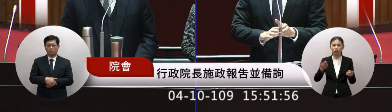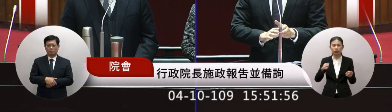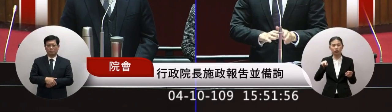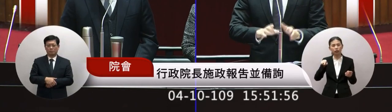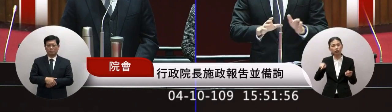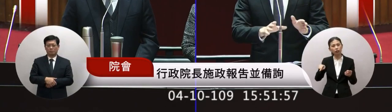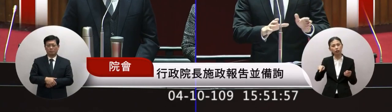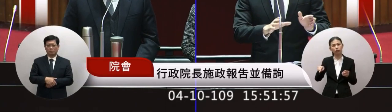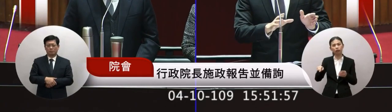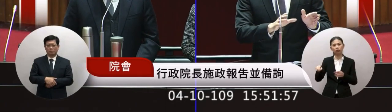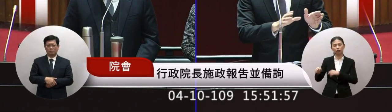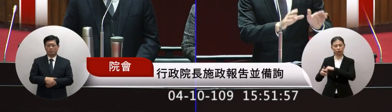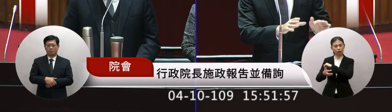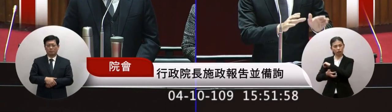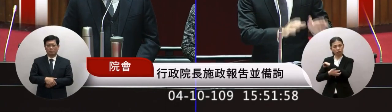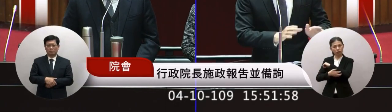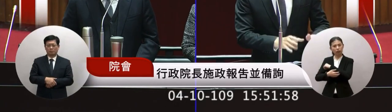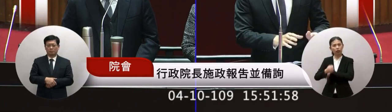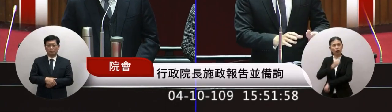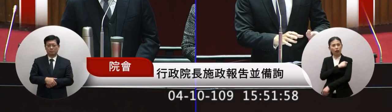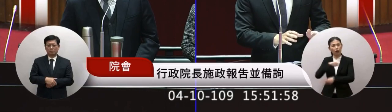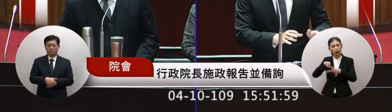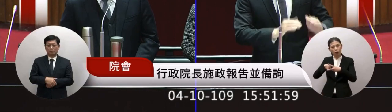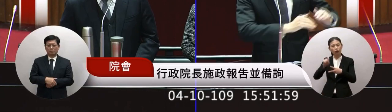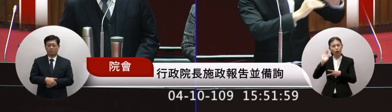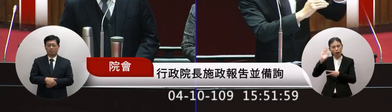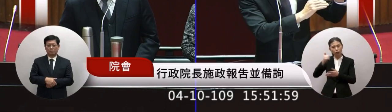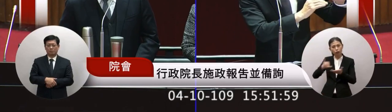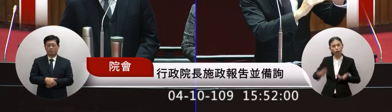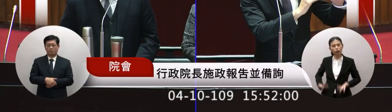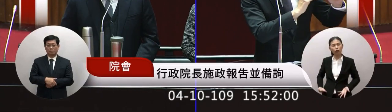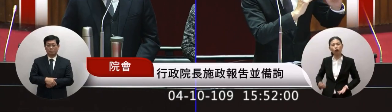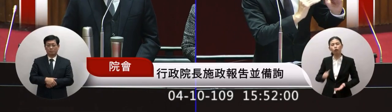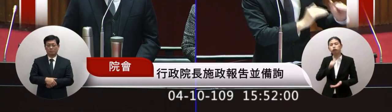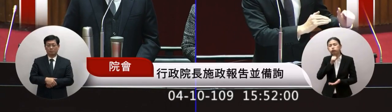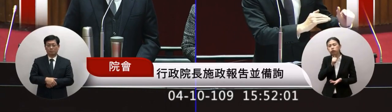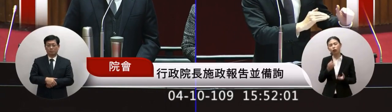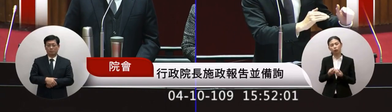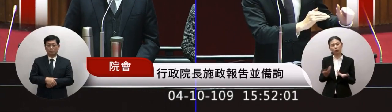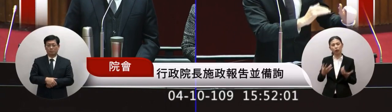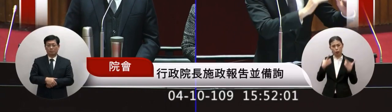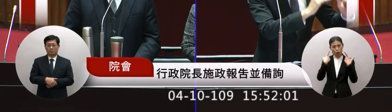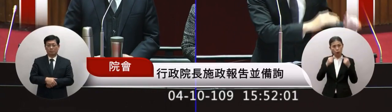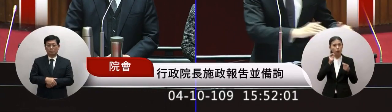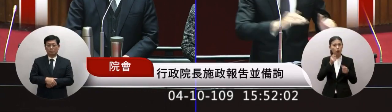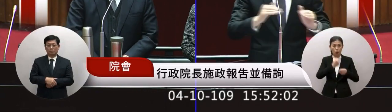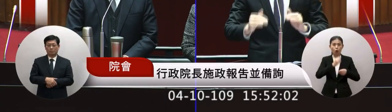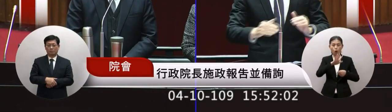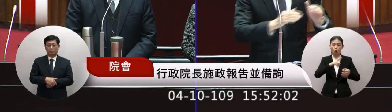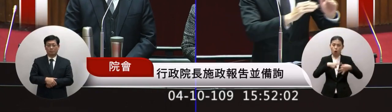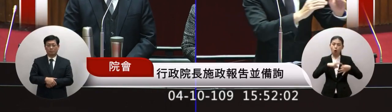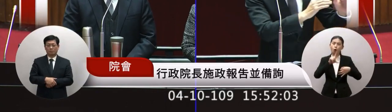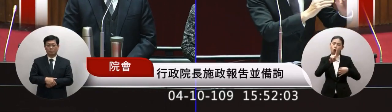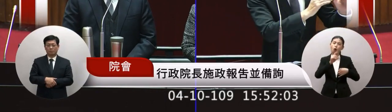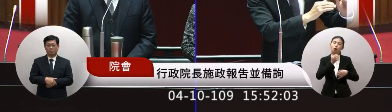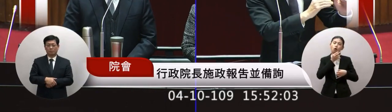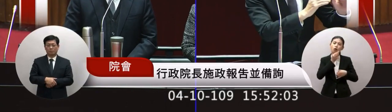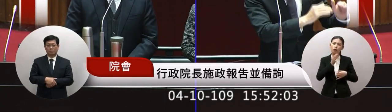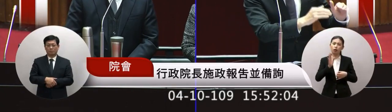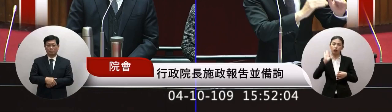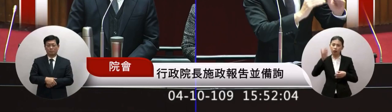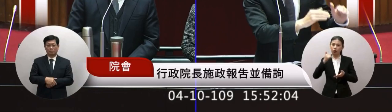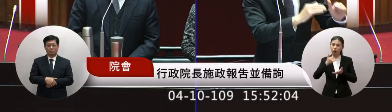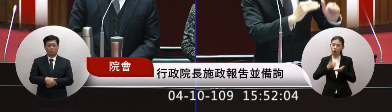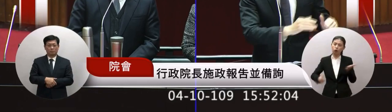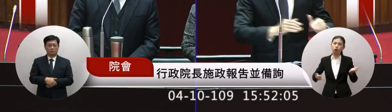个化解这个年老散车的问题，因为伊那本来的薪水较悬，伊年老了后，伊的提伊这个伊过